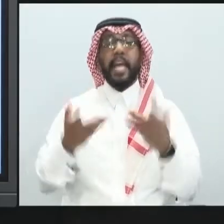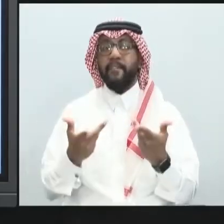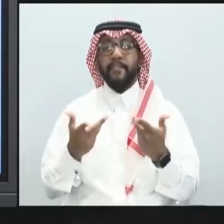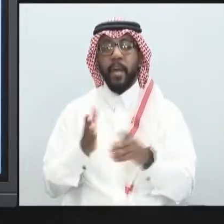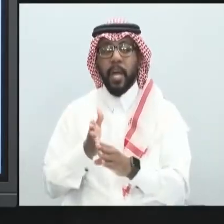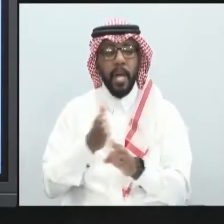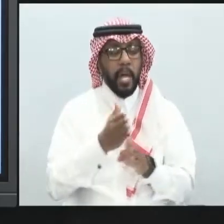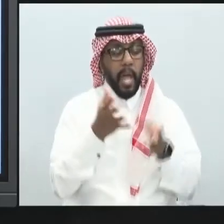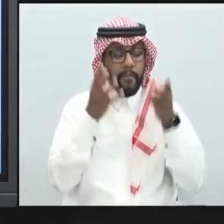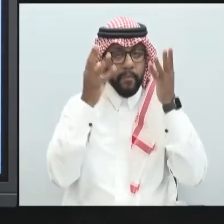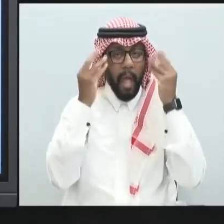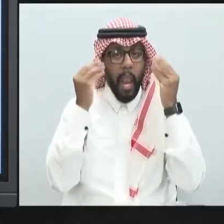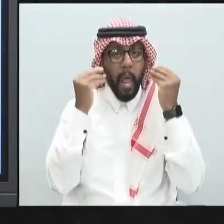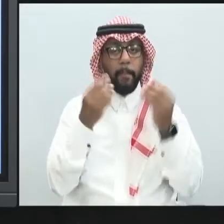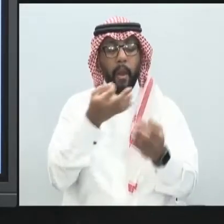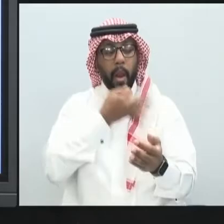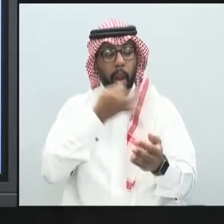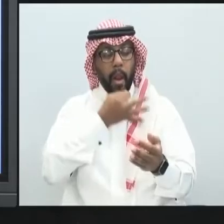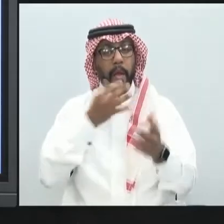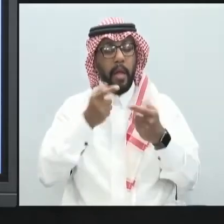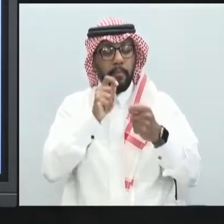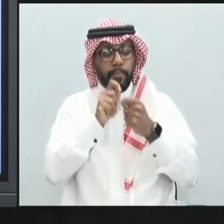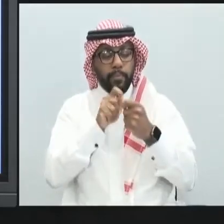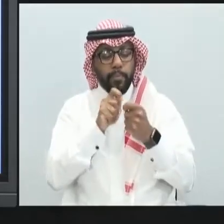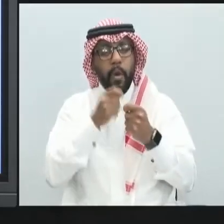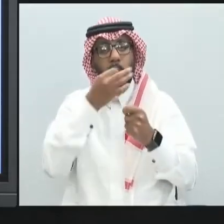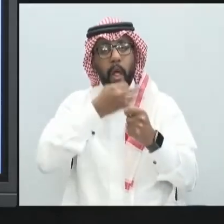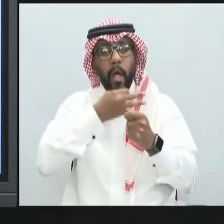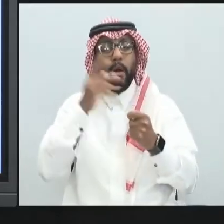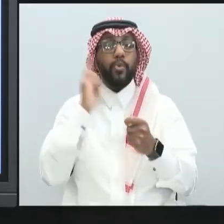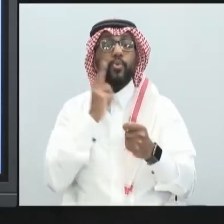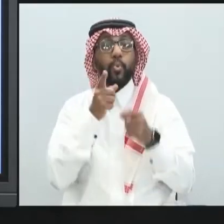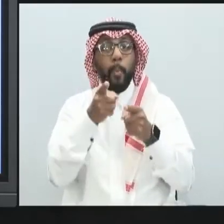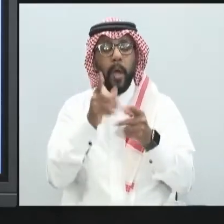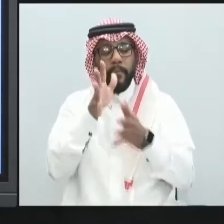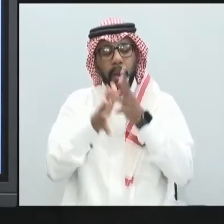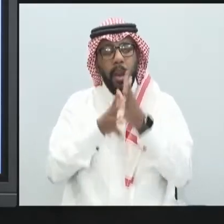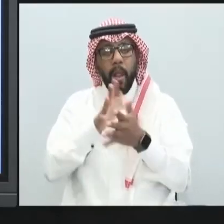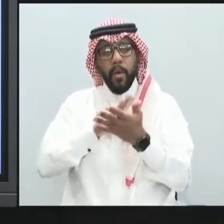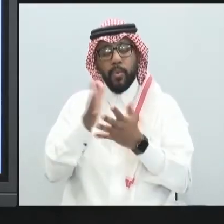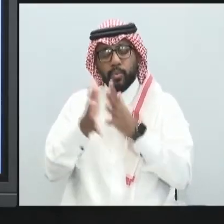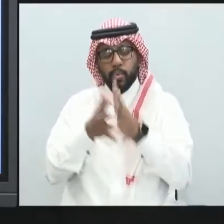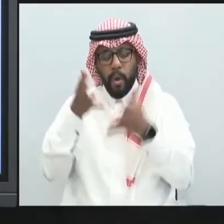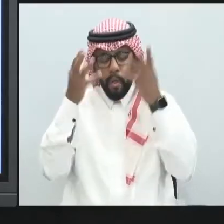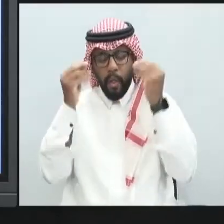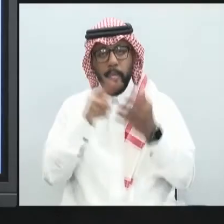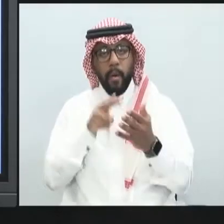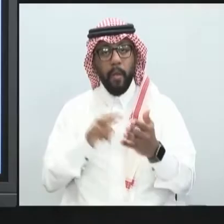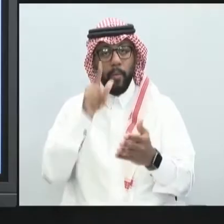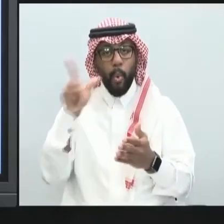سوف ناخذ نصا ونحاول ان نطبق ما تعلمناه في الدرس السابق